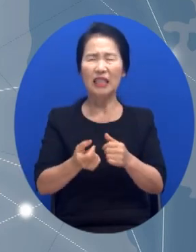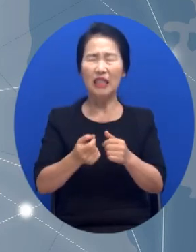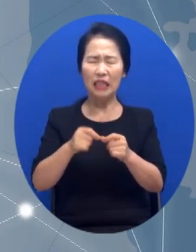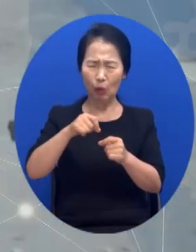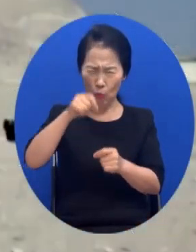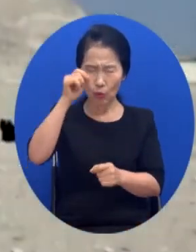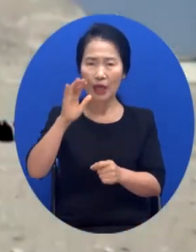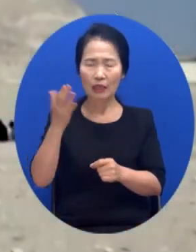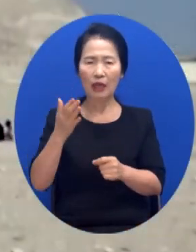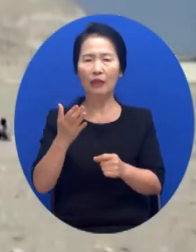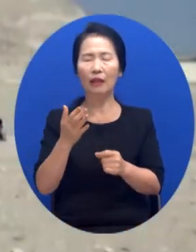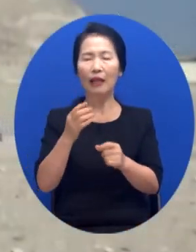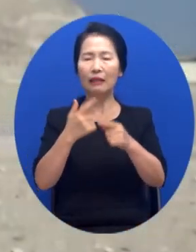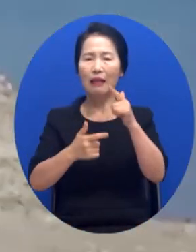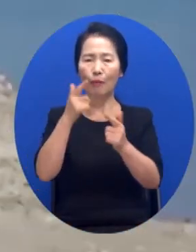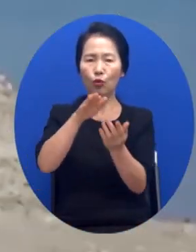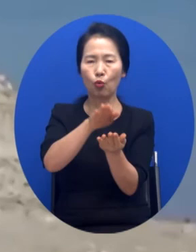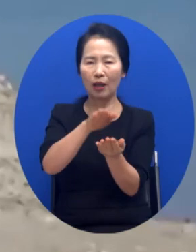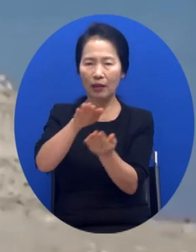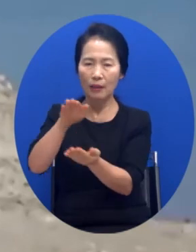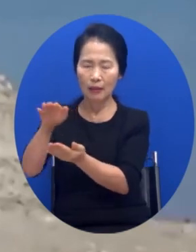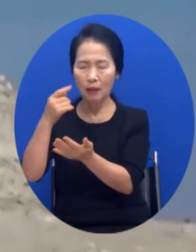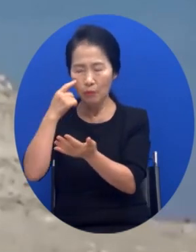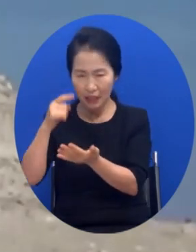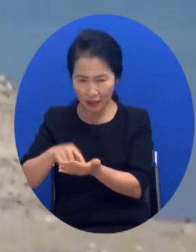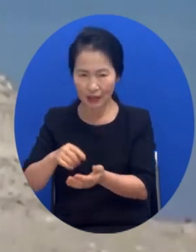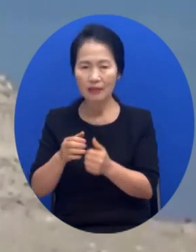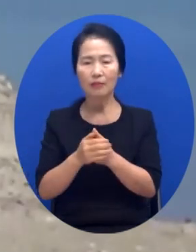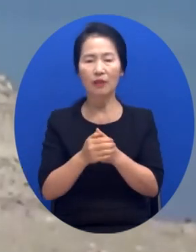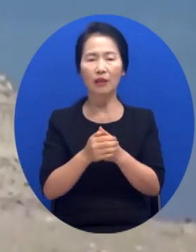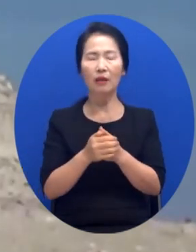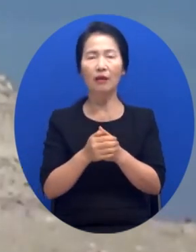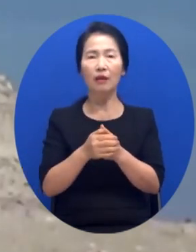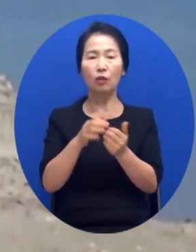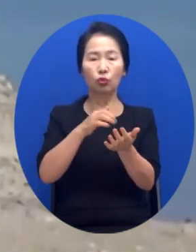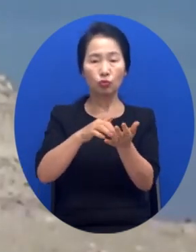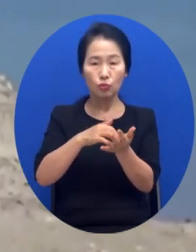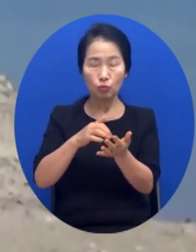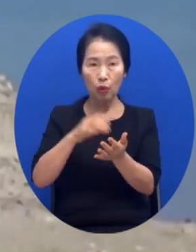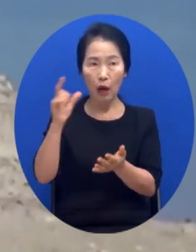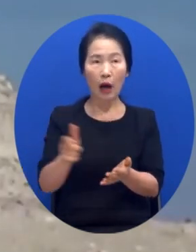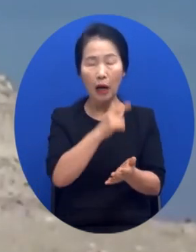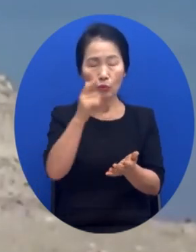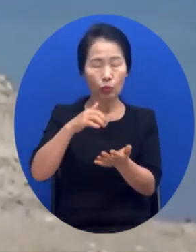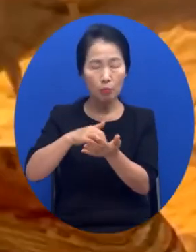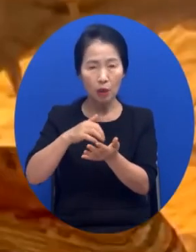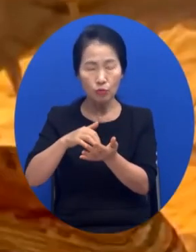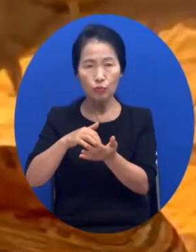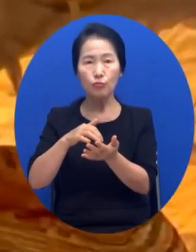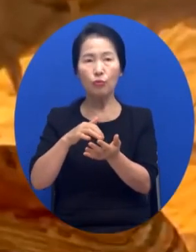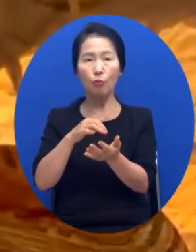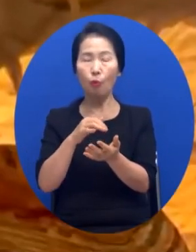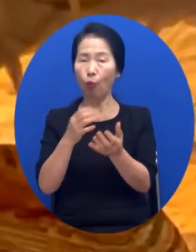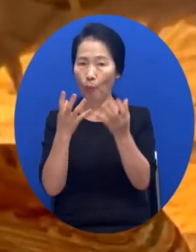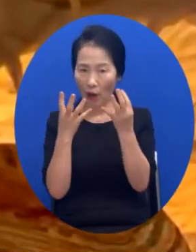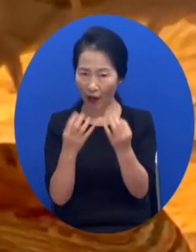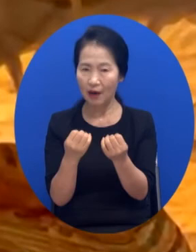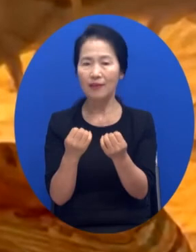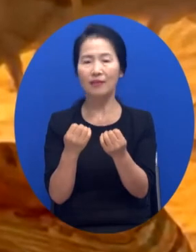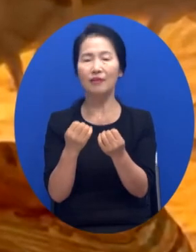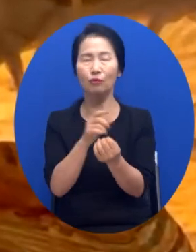27개를 발굴했습니다. 전문가들은 이번에 발굴된 목관 수는 단일 발굴 기준 최대 규모라고